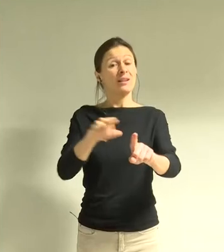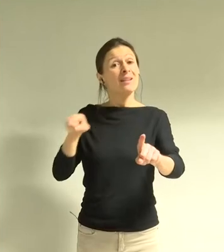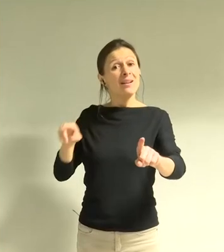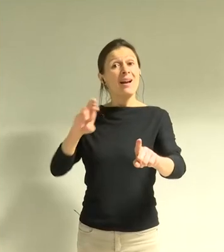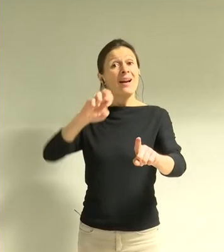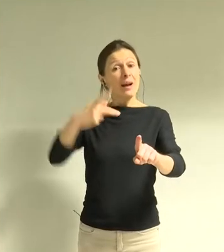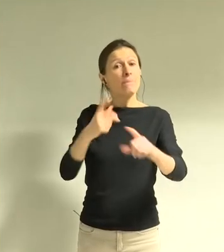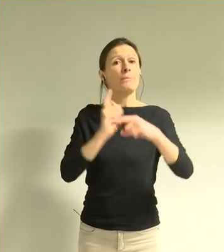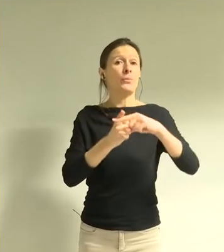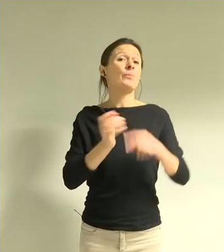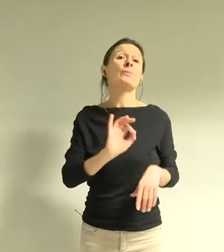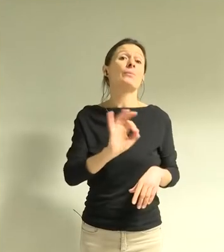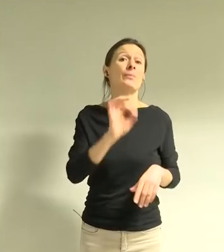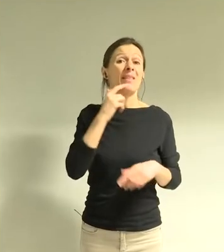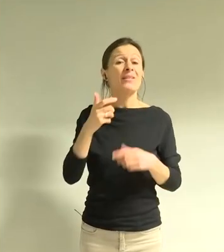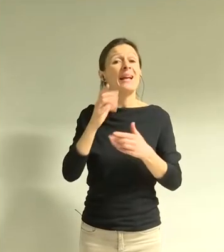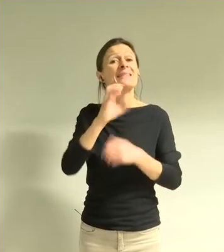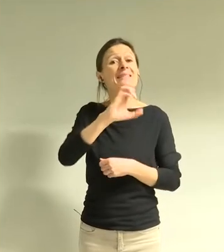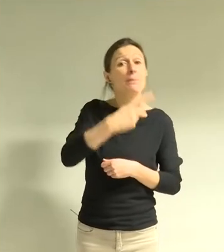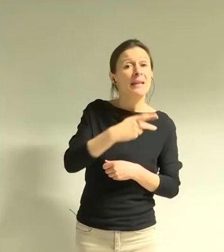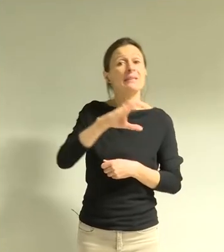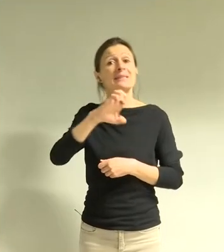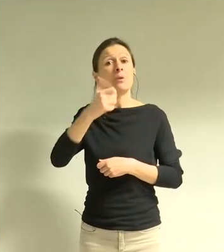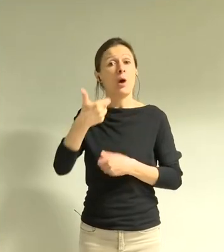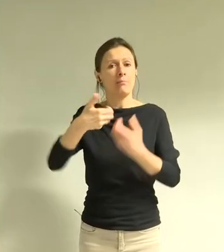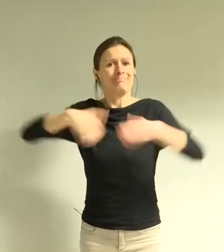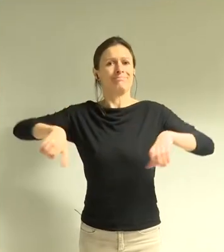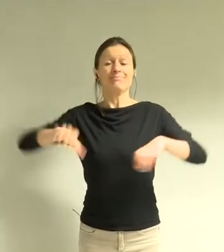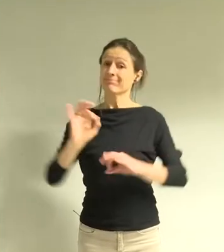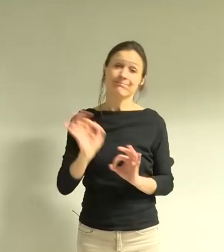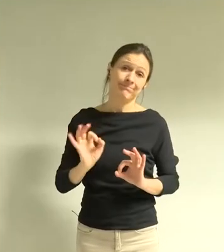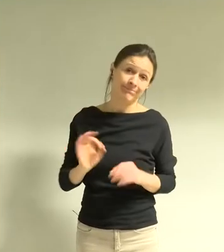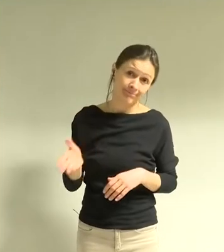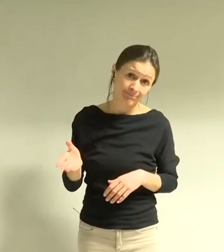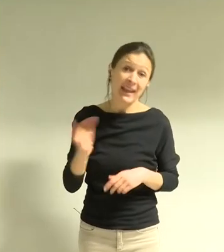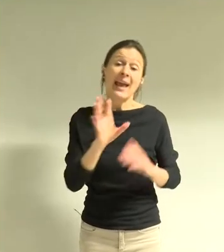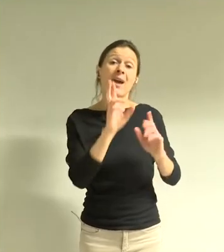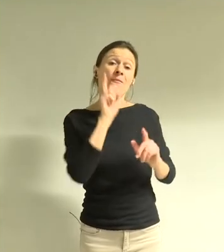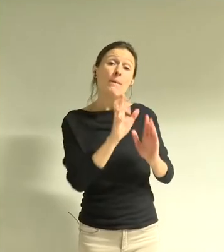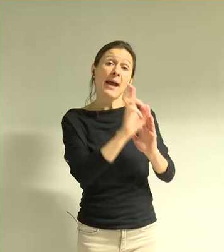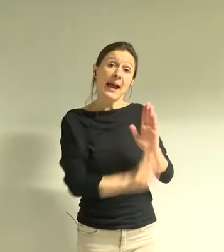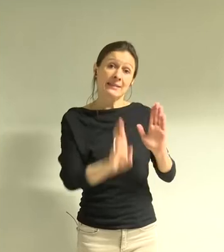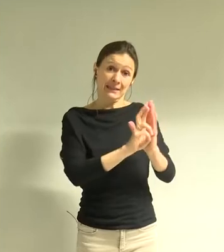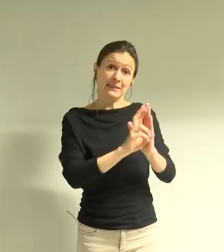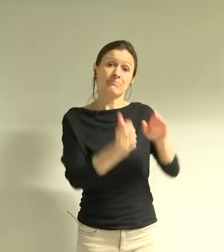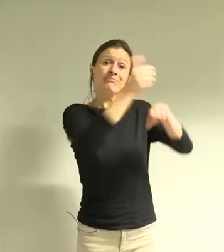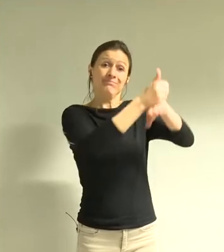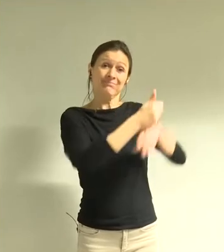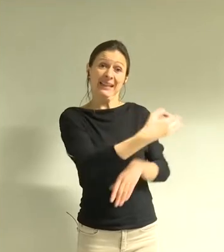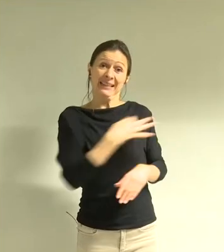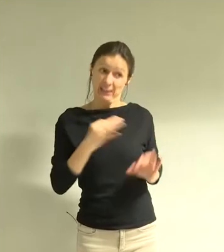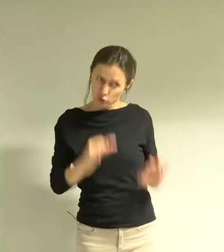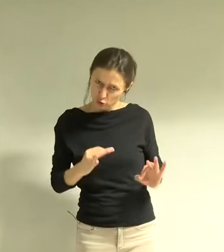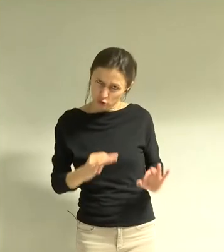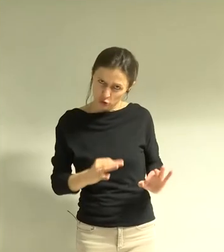du dédoublement des classes de cp et ce1 en revanche la rectrice me l'a confirmé je le vois au quotidien a mis en